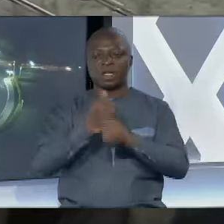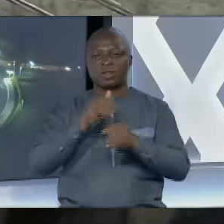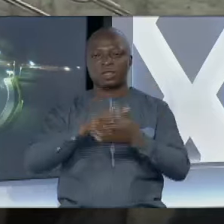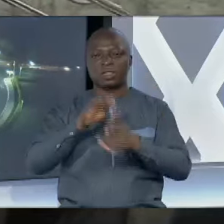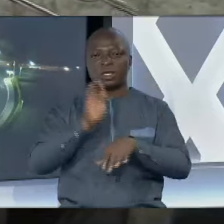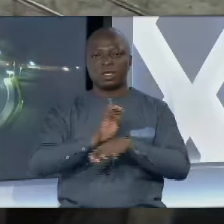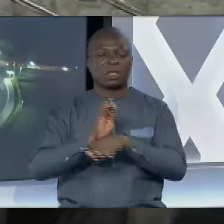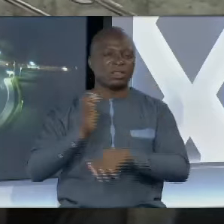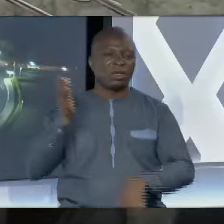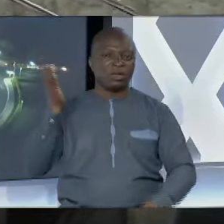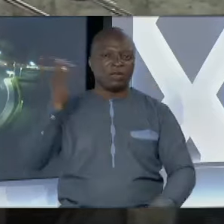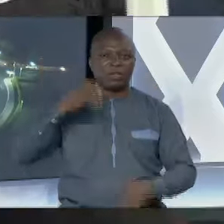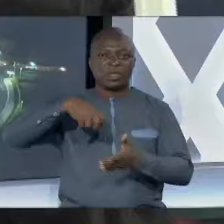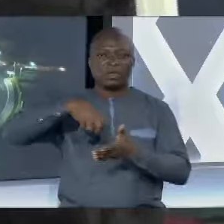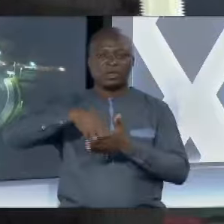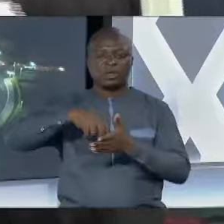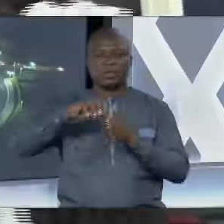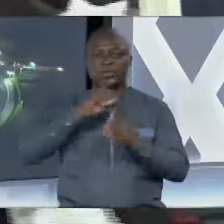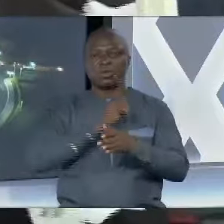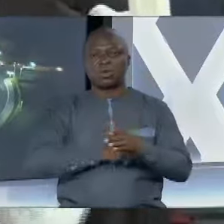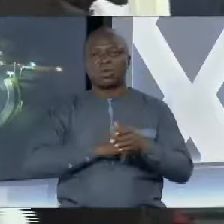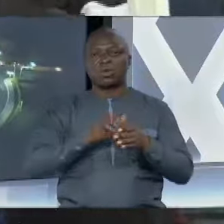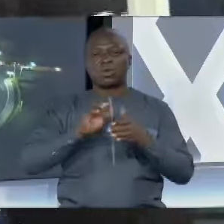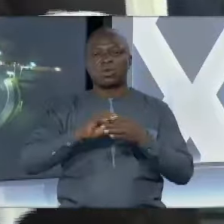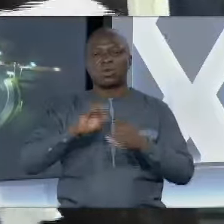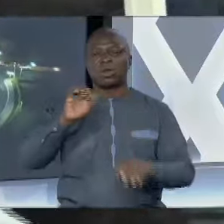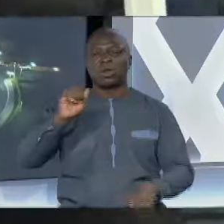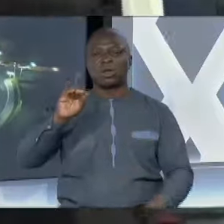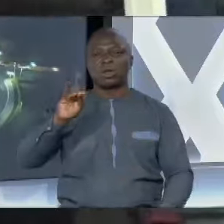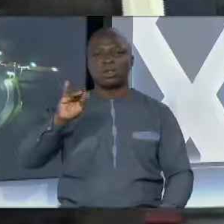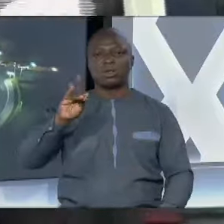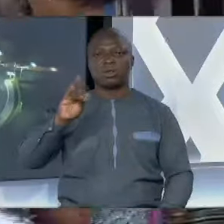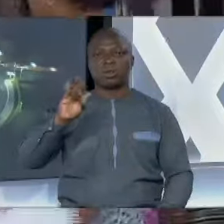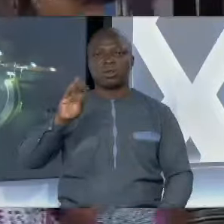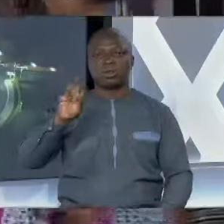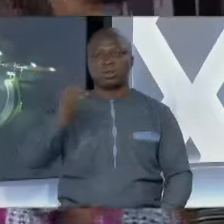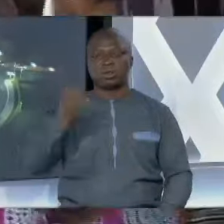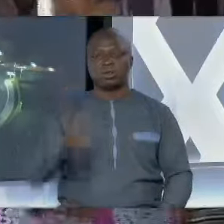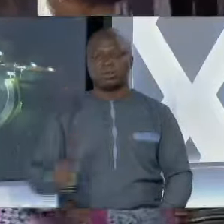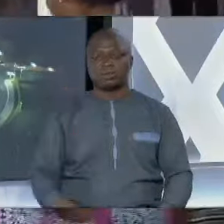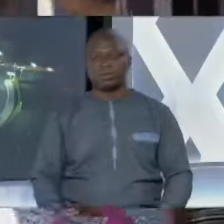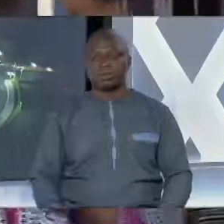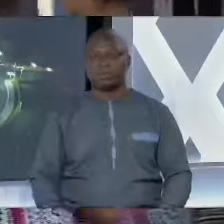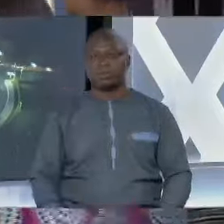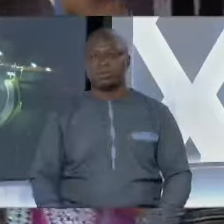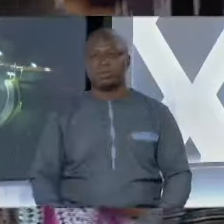évangélique presbytérienne du Togo, paroisse district d'Adido Gomé.